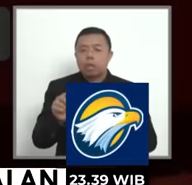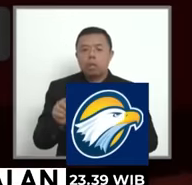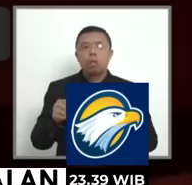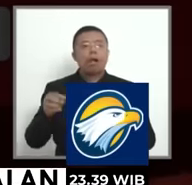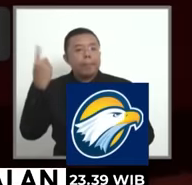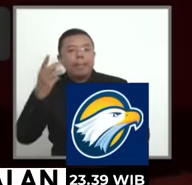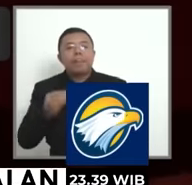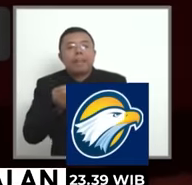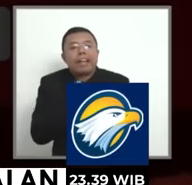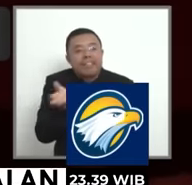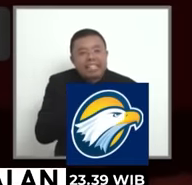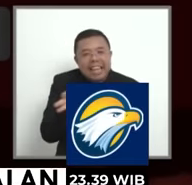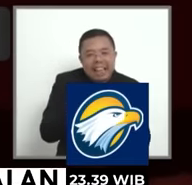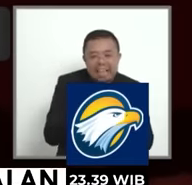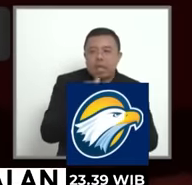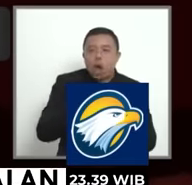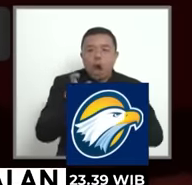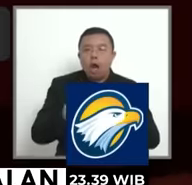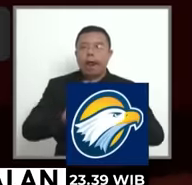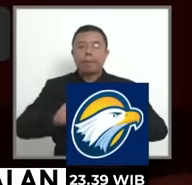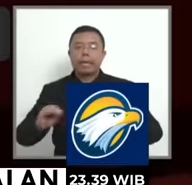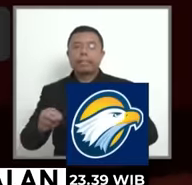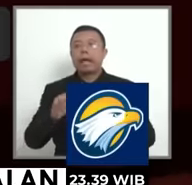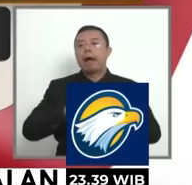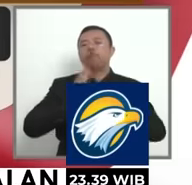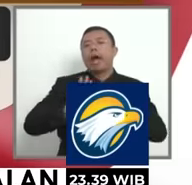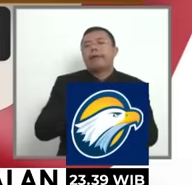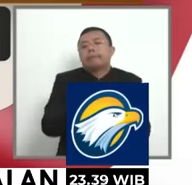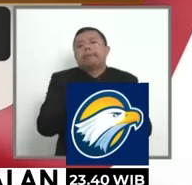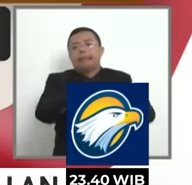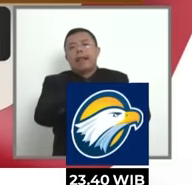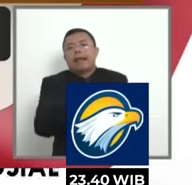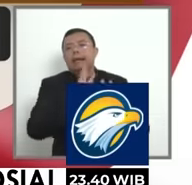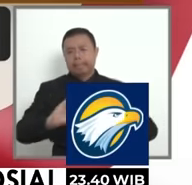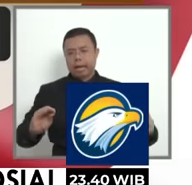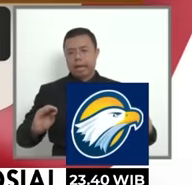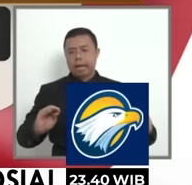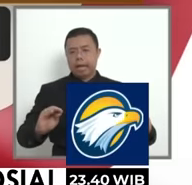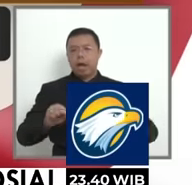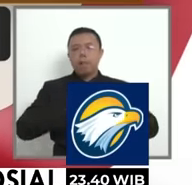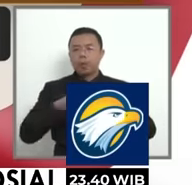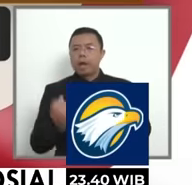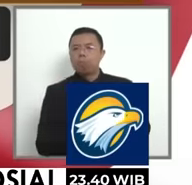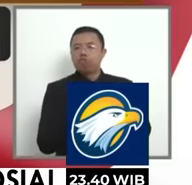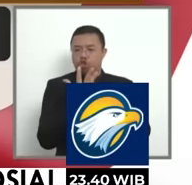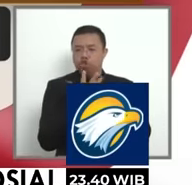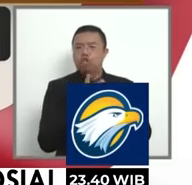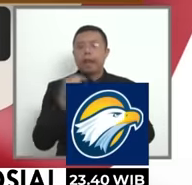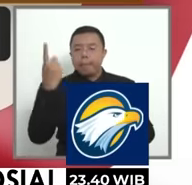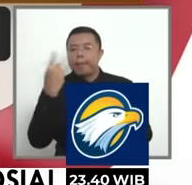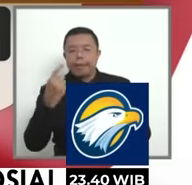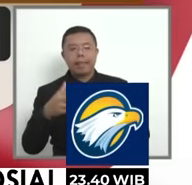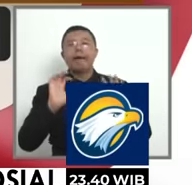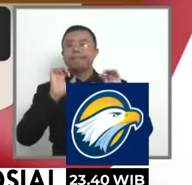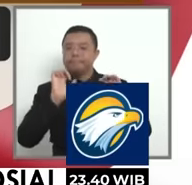saja dan para pelaku seni budayawan dialah yang mengerjakan maka budaya akan tumbuh dan pemerintah